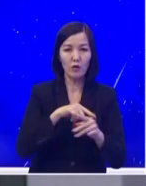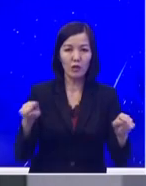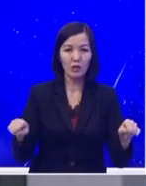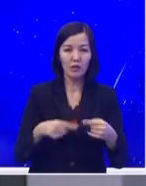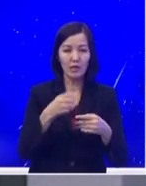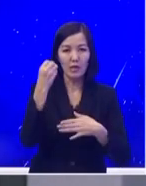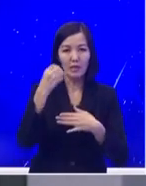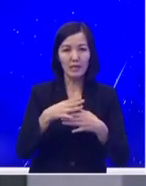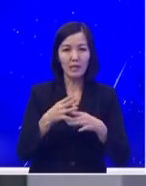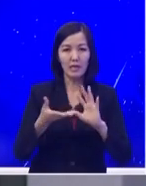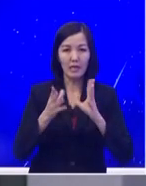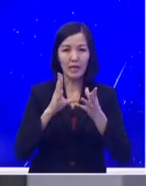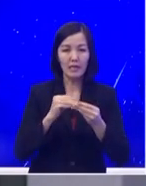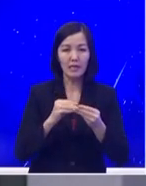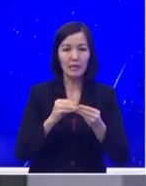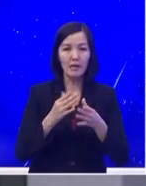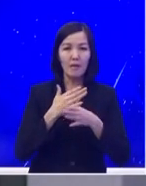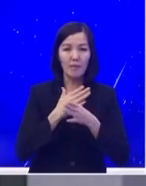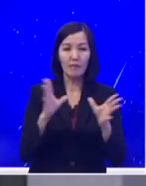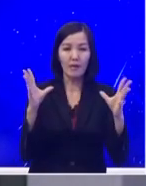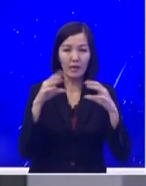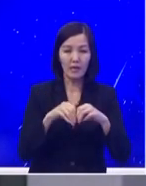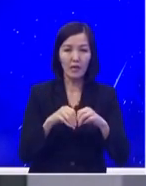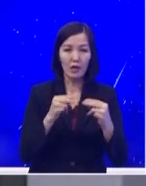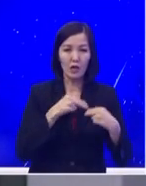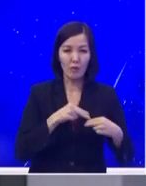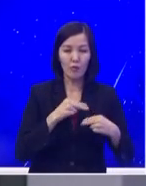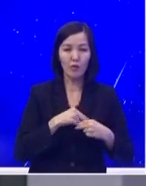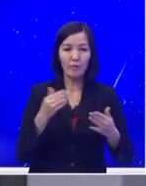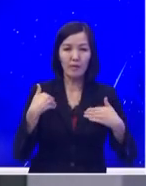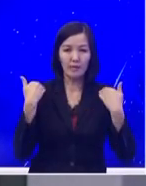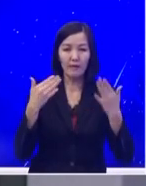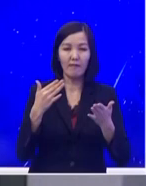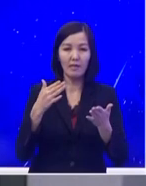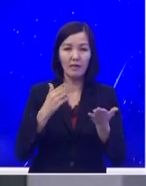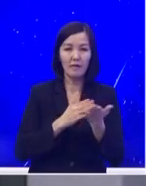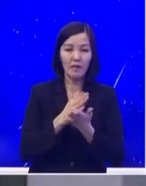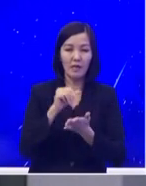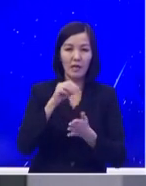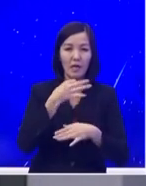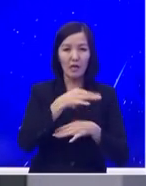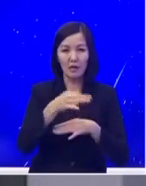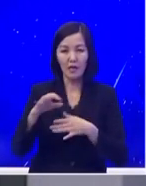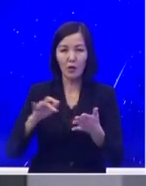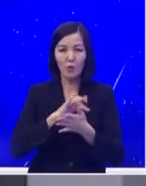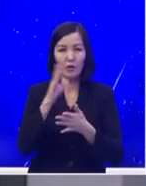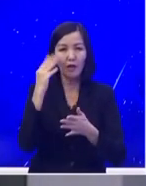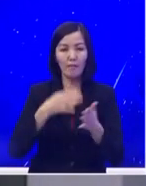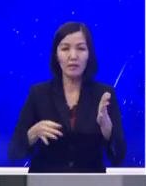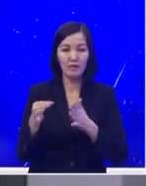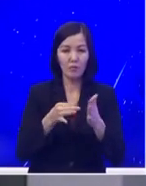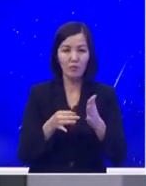анализа и прогнозирования. Благодаря их работе и их представителей в регионах, в районах и городах Алматинской